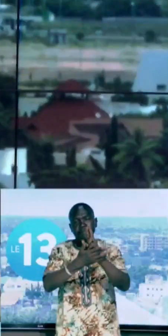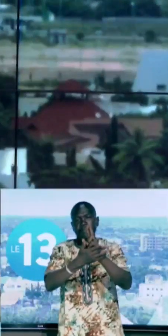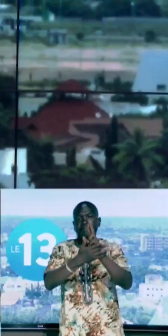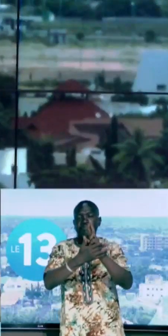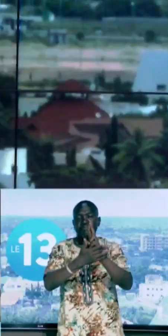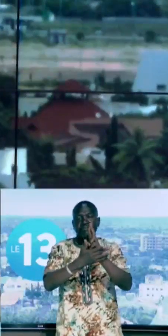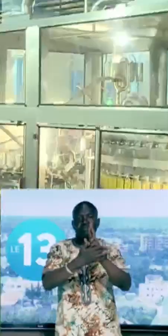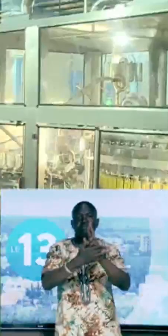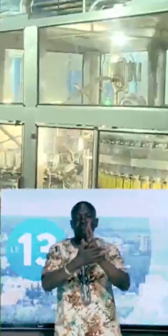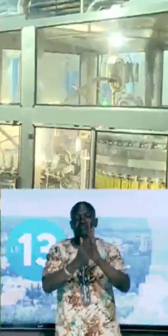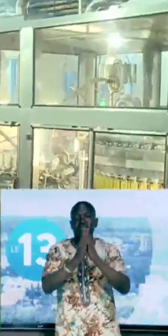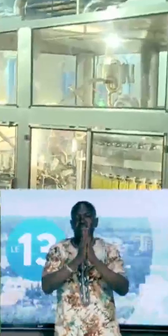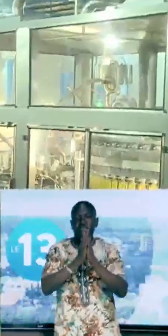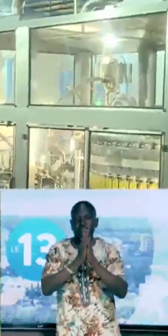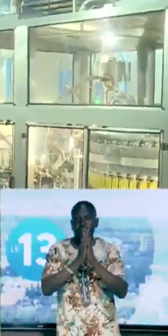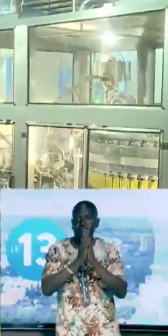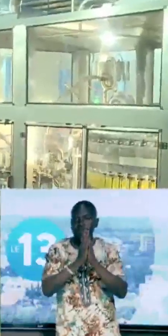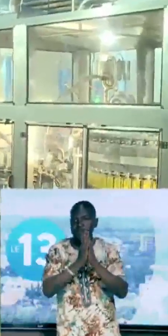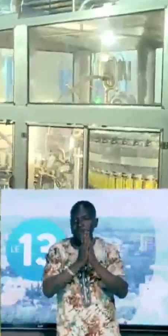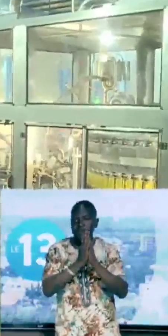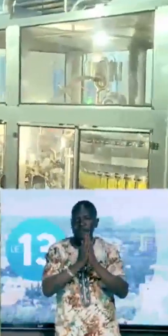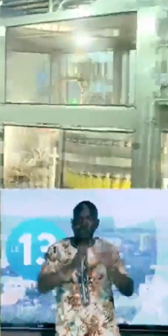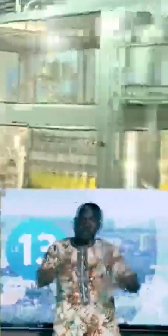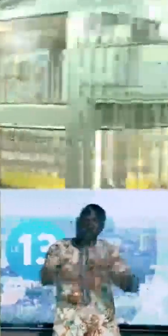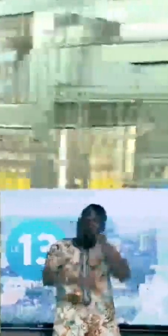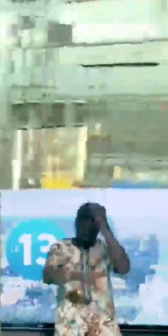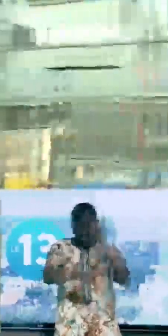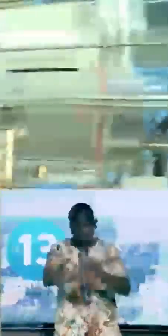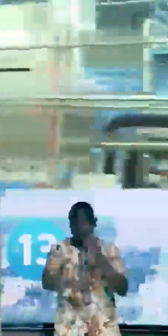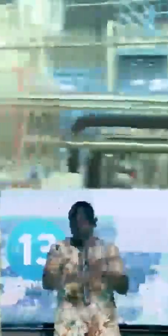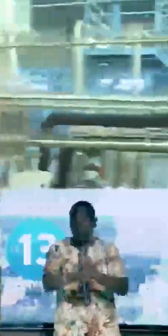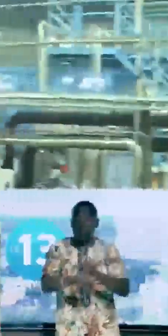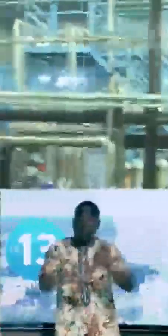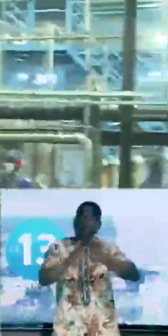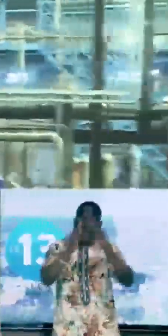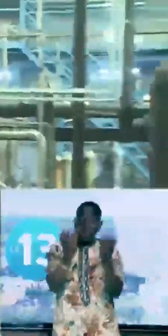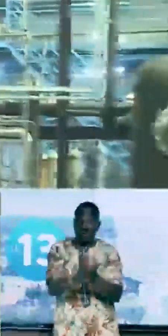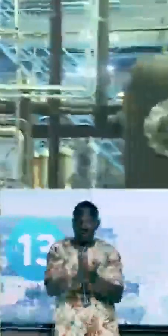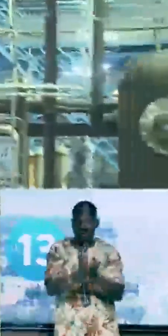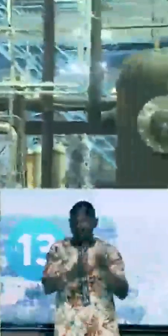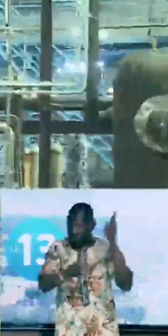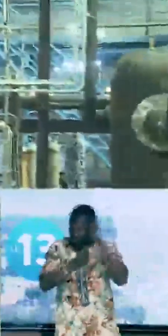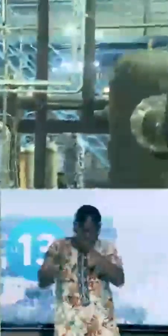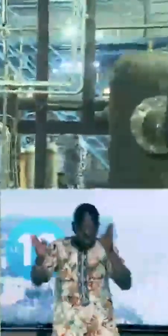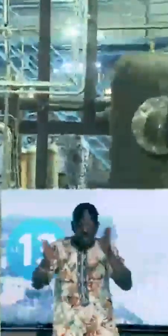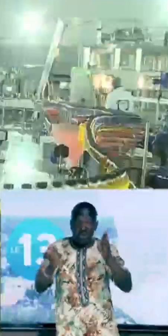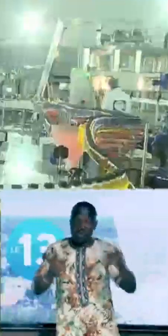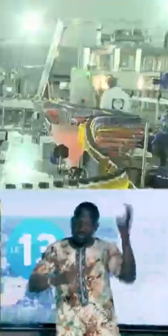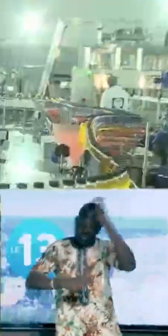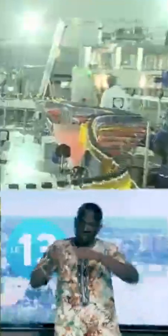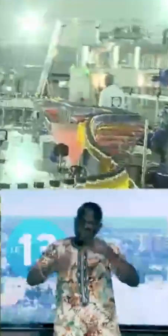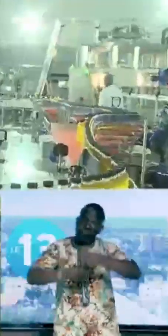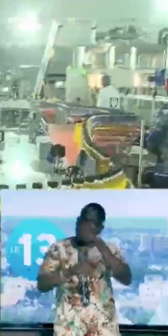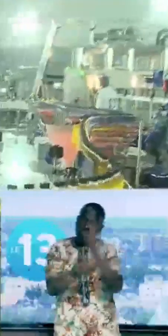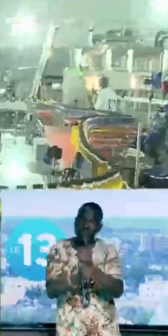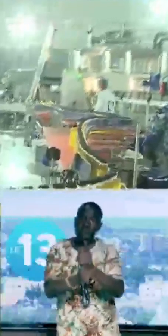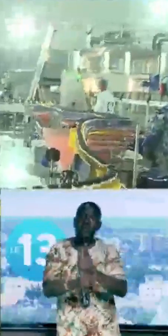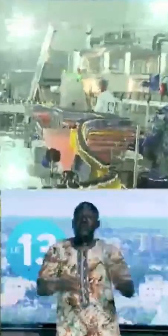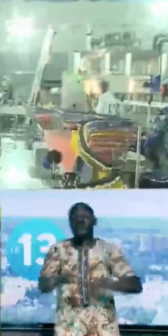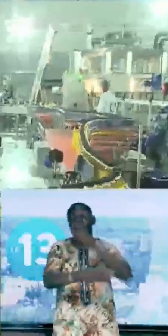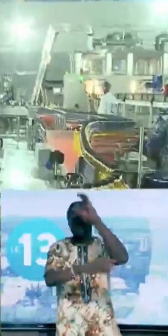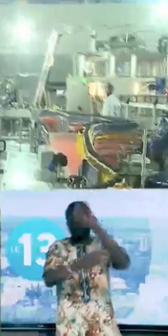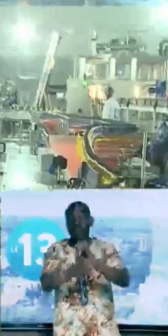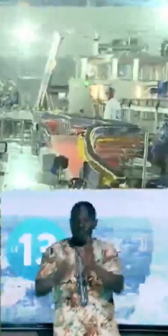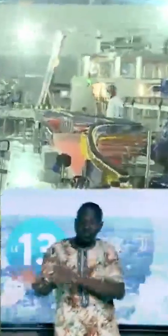Julien Dambélé. L'installation est à la pointe de la technologie. C'est une chaîne de production complète,